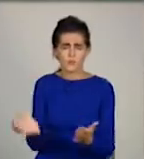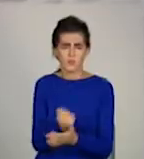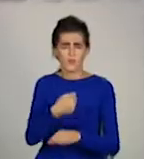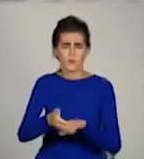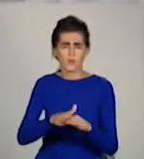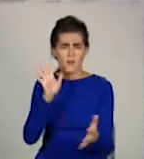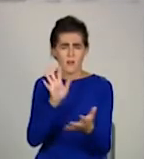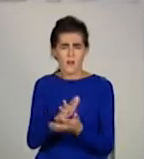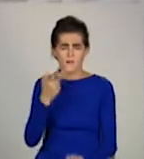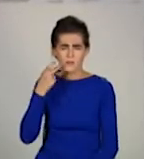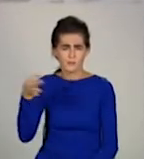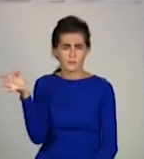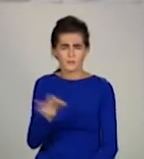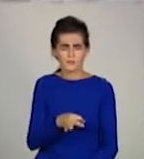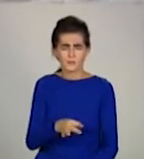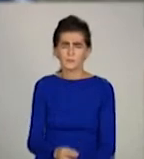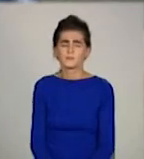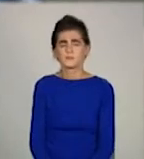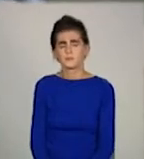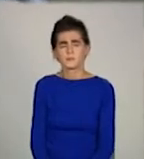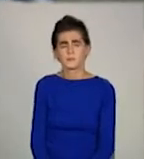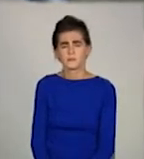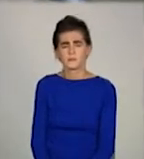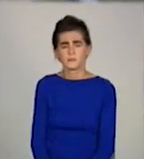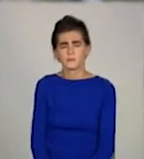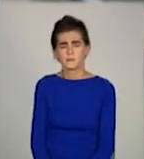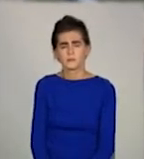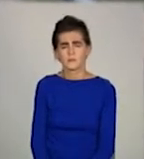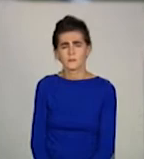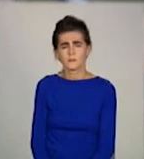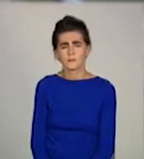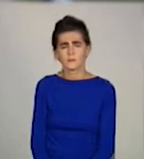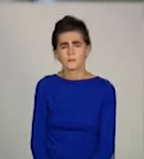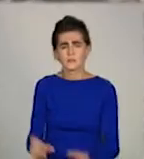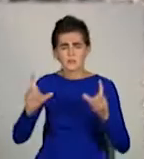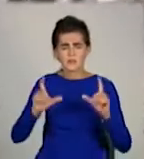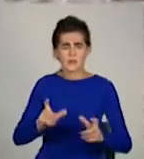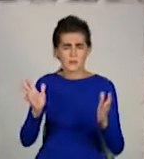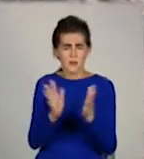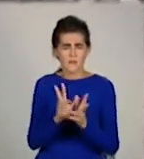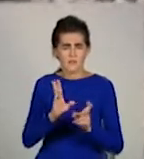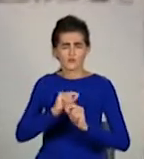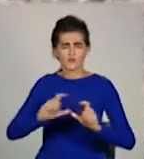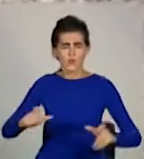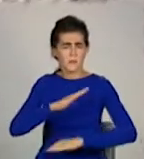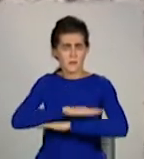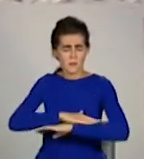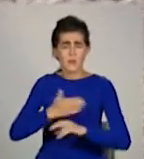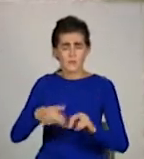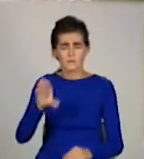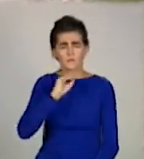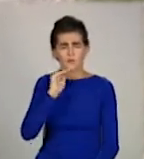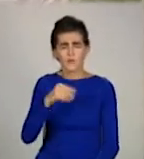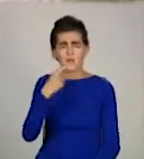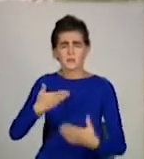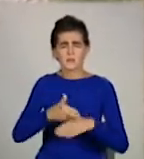обув постійно. Там мокрий, сидиш на запарти, в грязі. Чиновники виправдовуються. Про